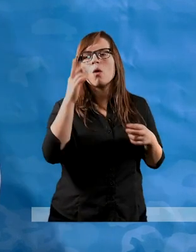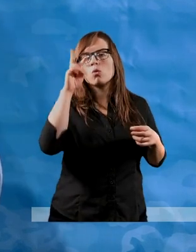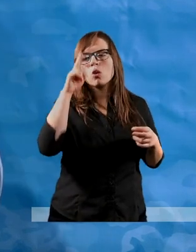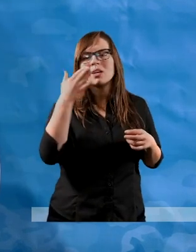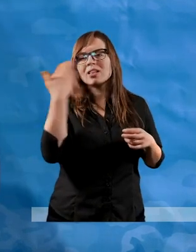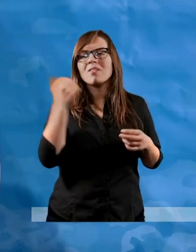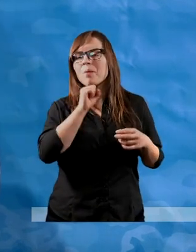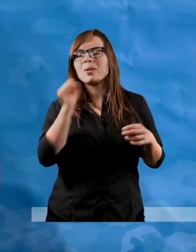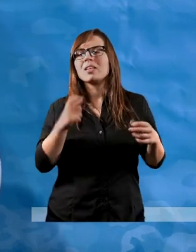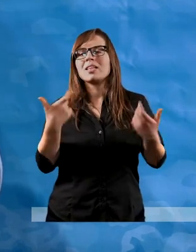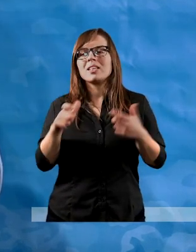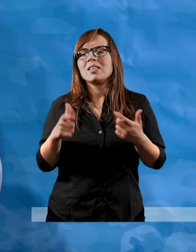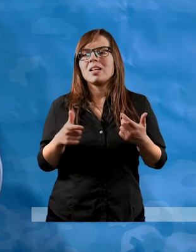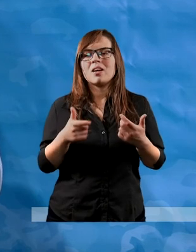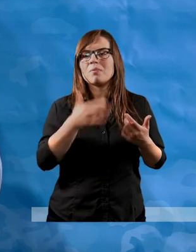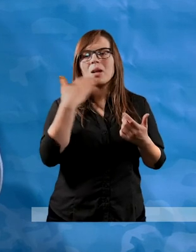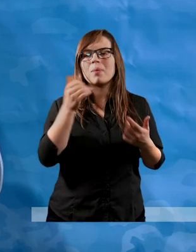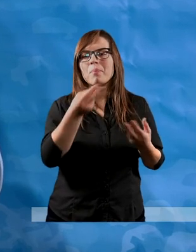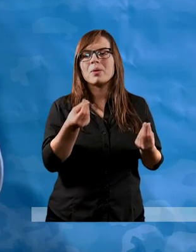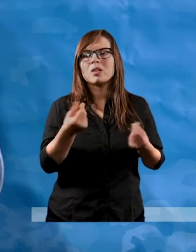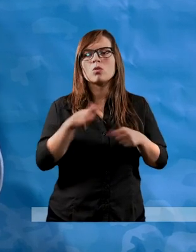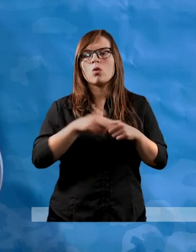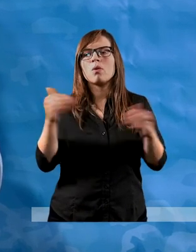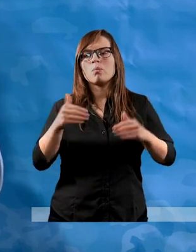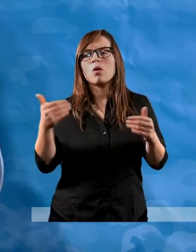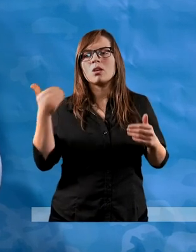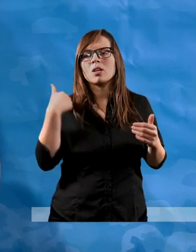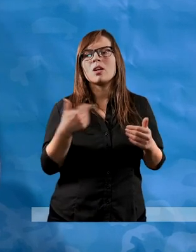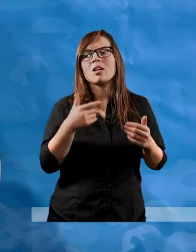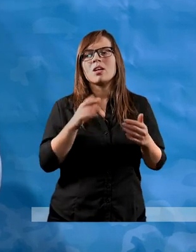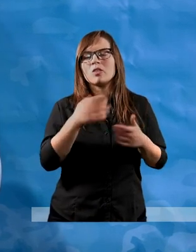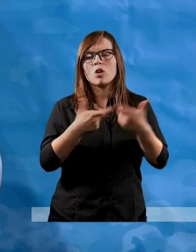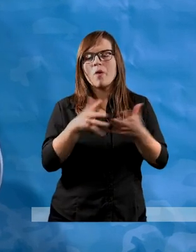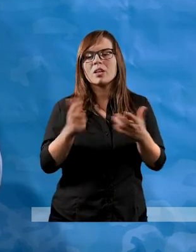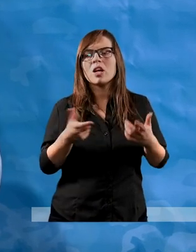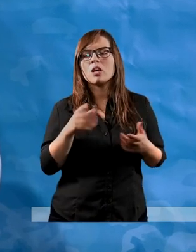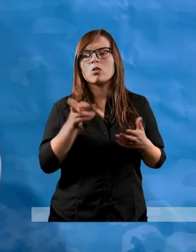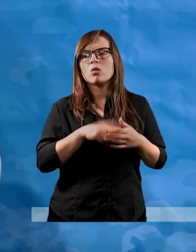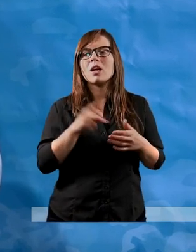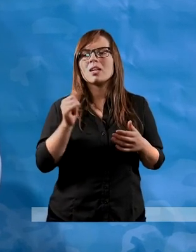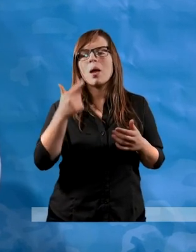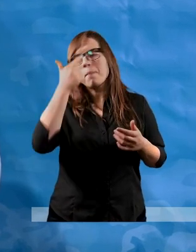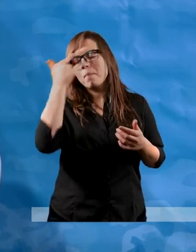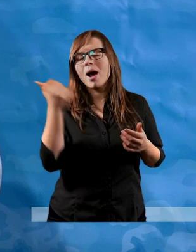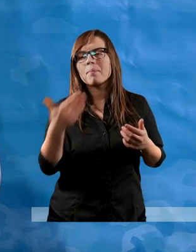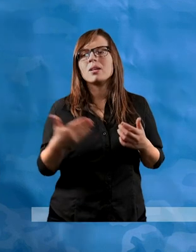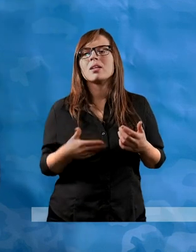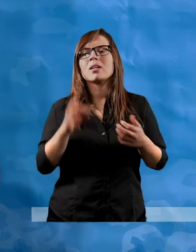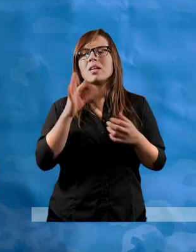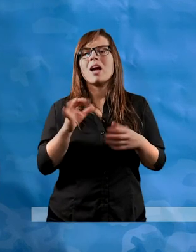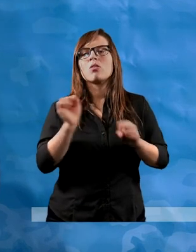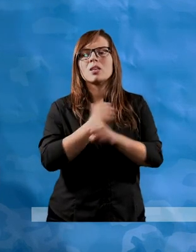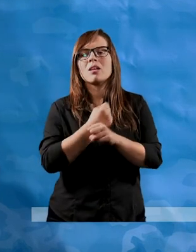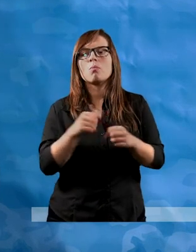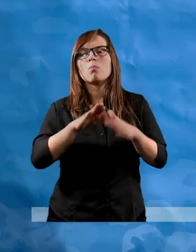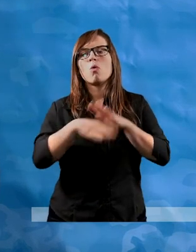zorientowana jestem, nigdy nie miałam pieniędzy, które mogłabym inwestować tak duży. I pamiętam taką